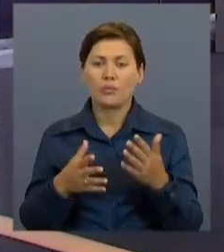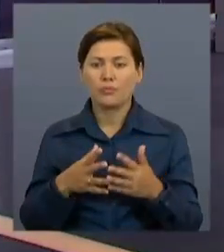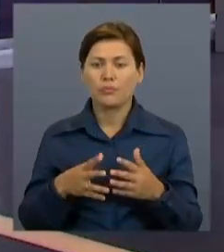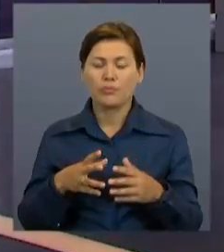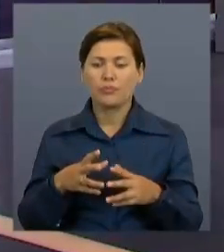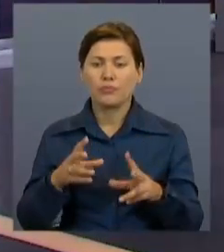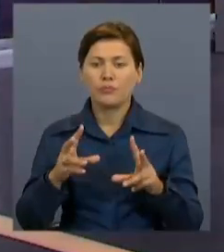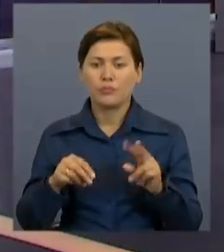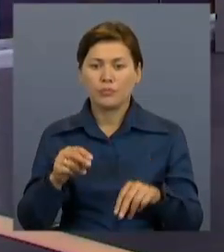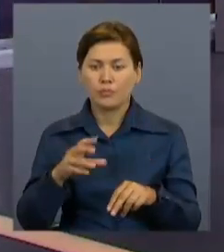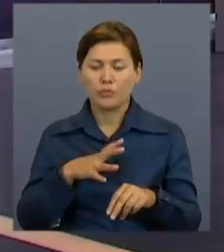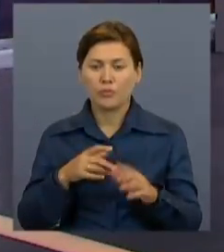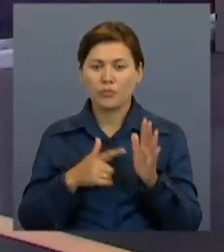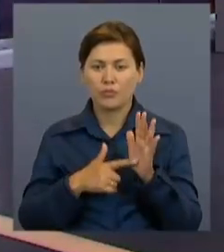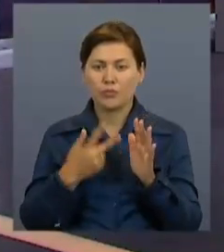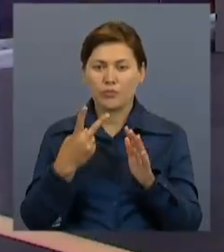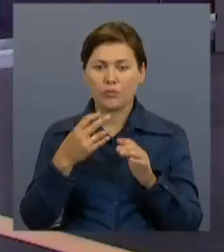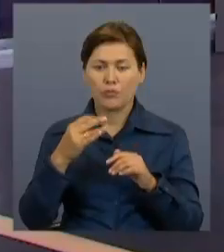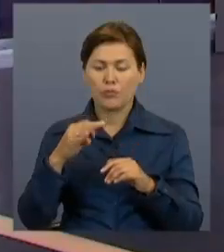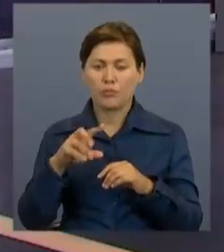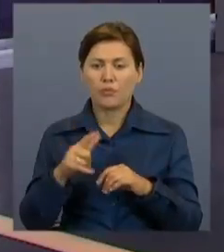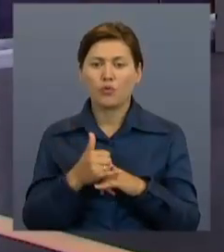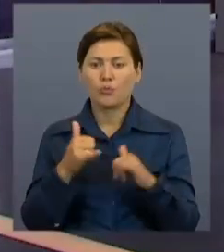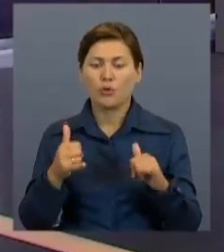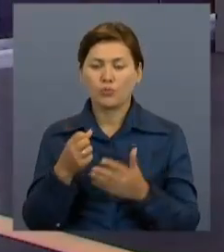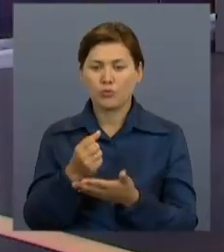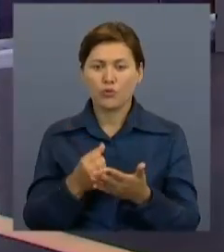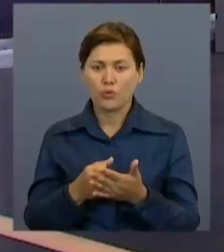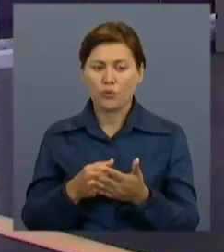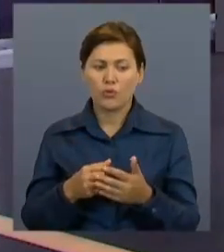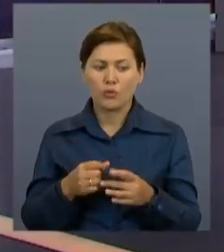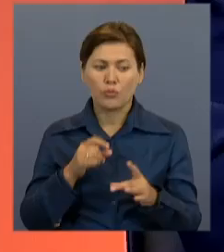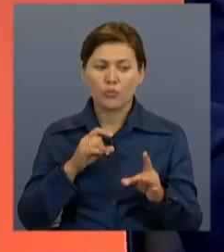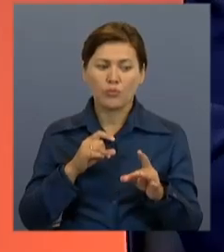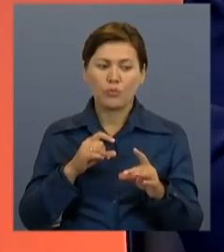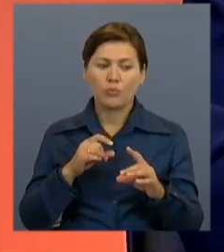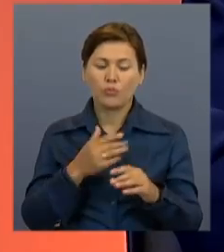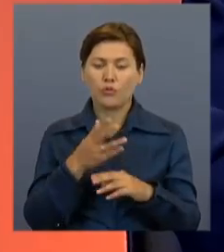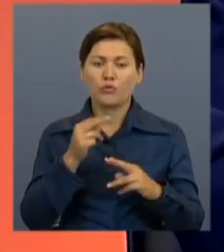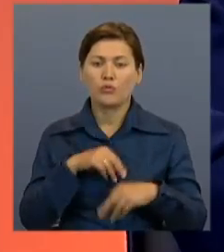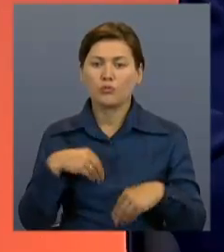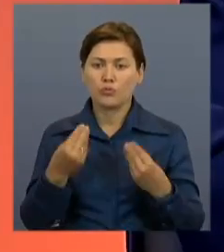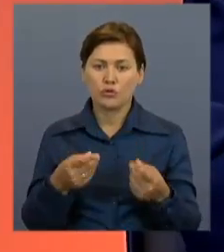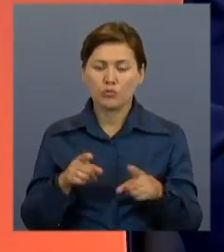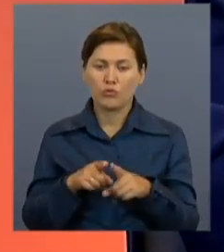сүйенсек, 72 миллиард теңгеден астам қорға жарналар түскен. Бұл жұмыс